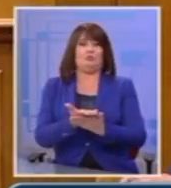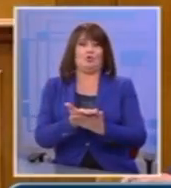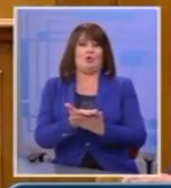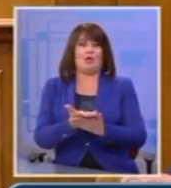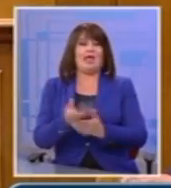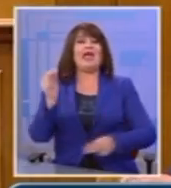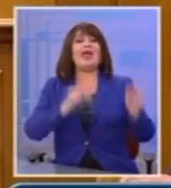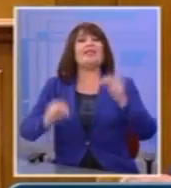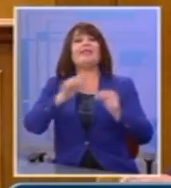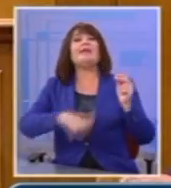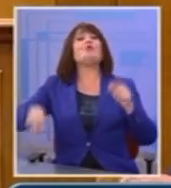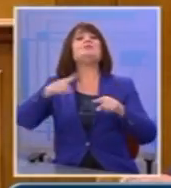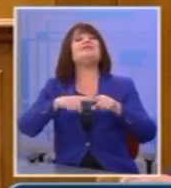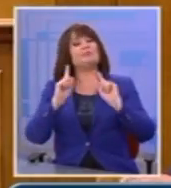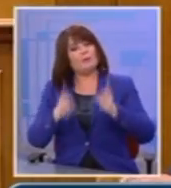δημοψήφισμα